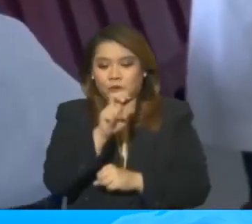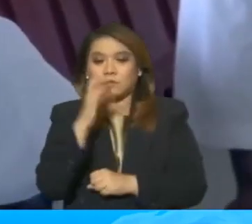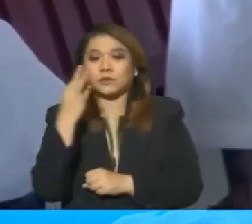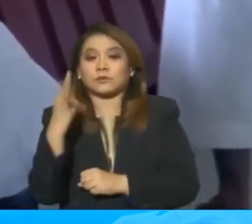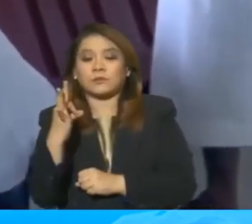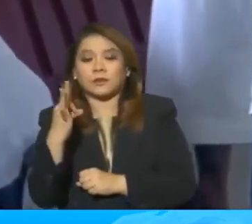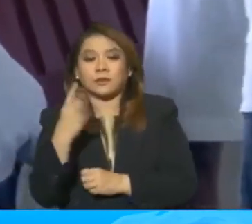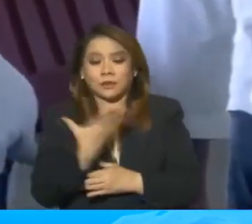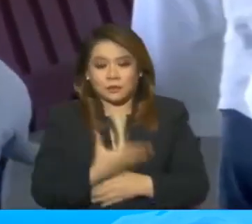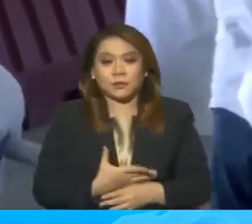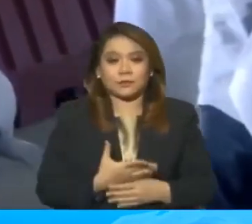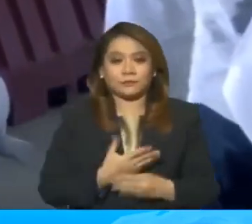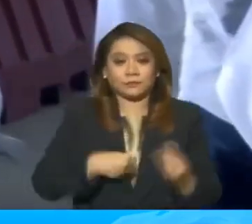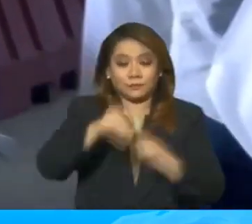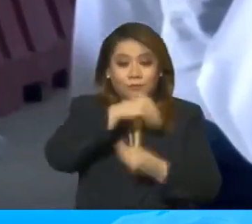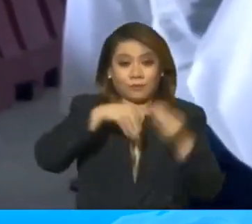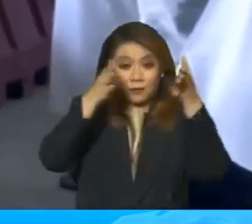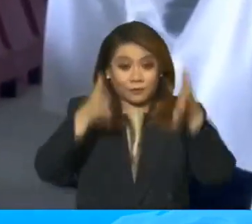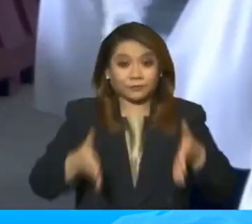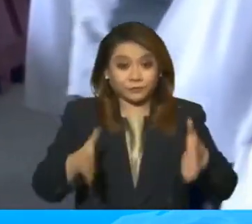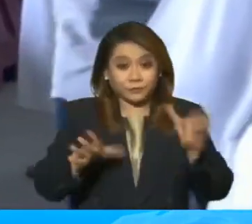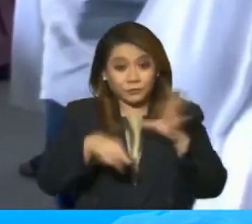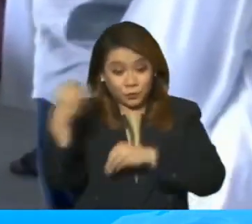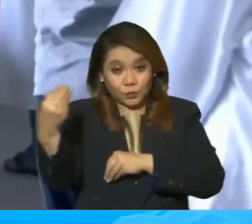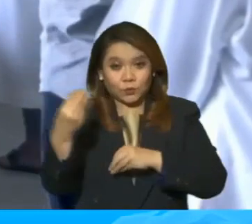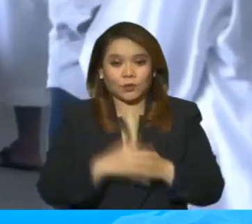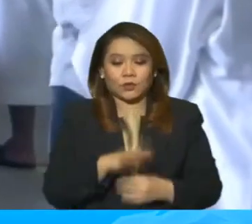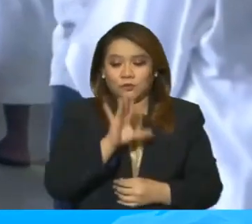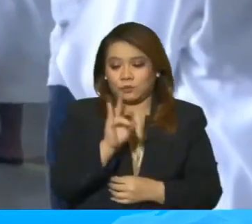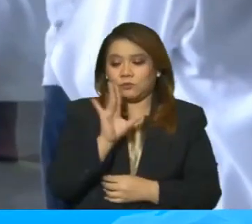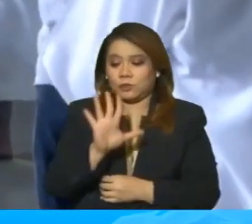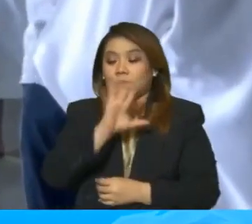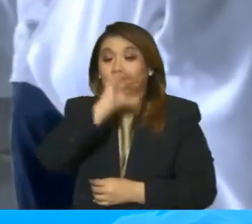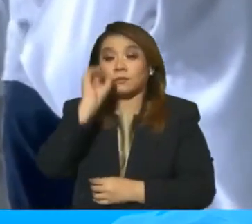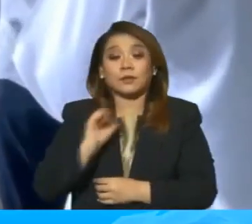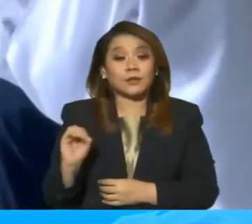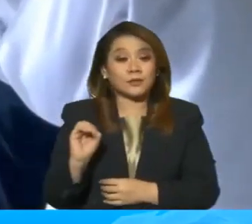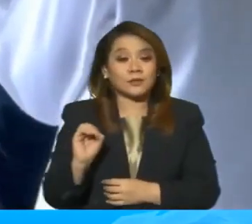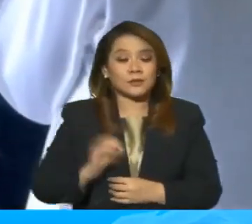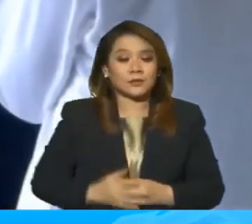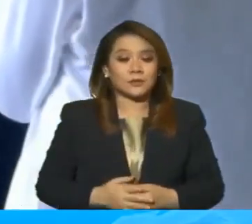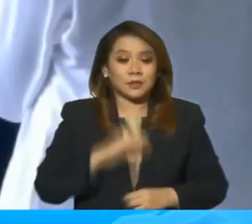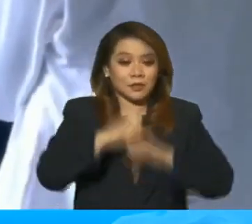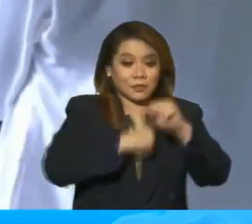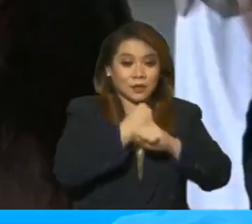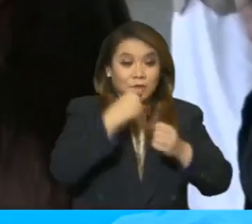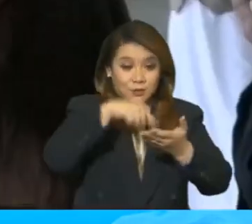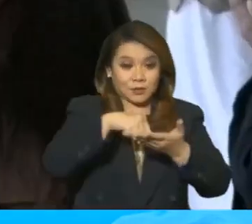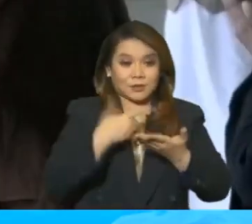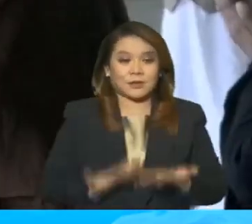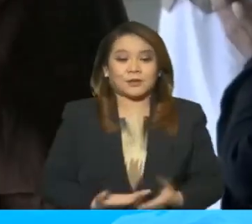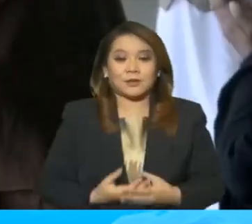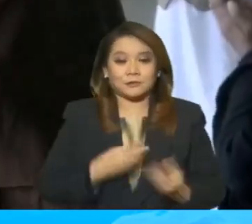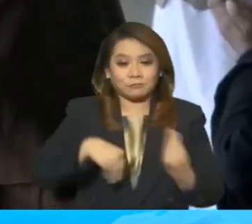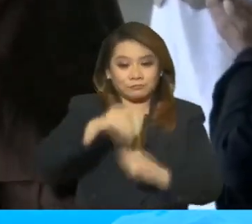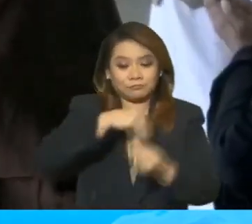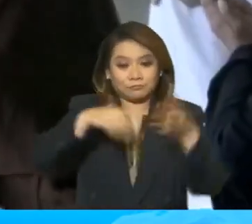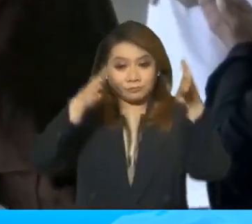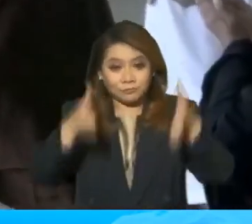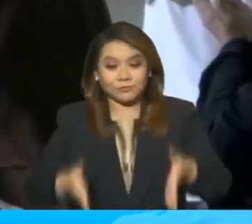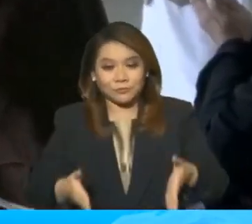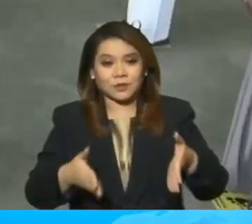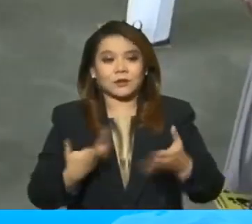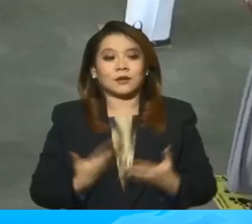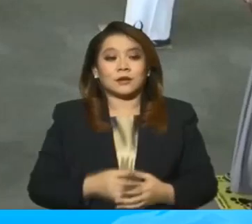mana jemaah dari luar Arab Saudi adalah hanya 75%. Pada tahun ini, jemaah haji yang